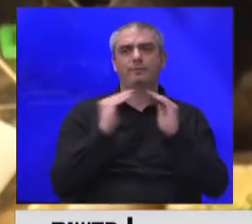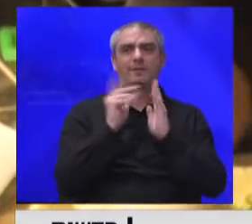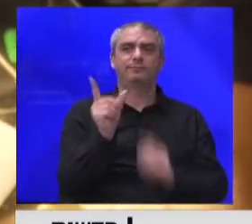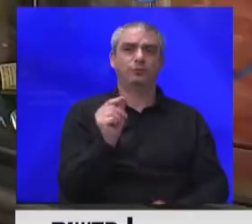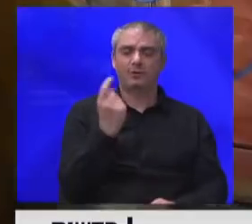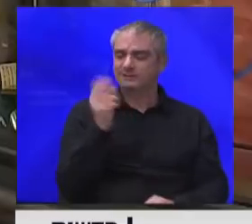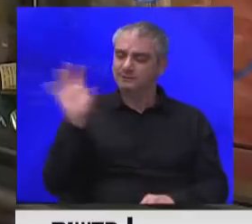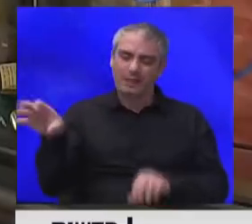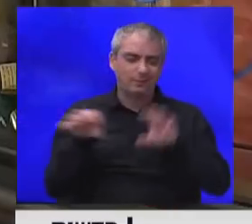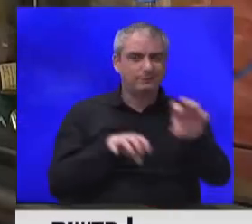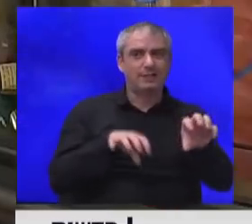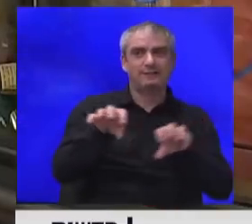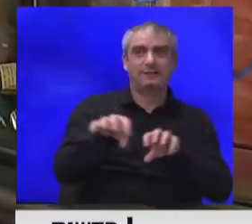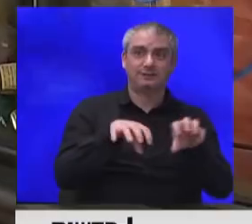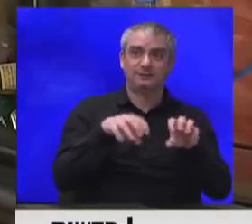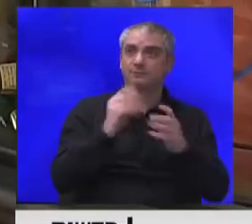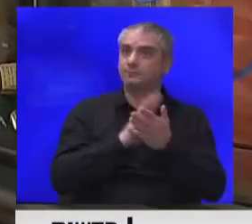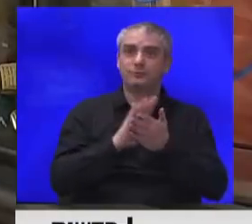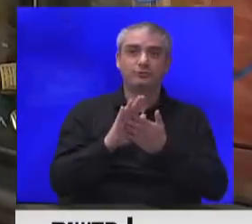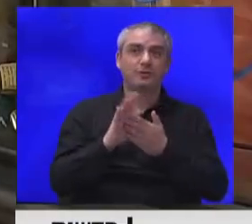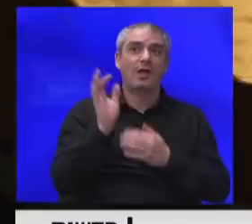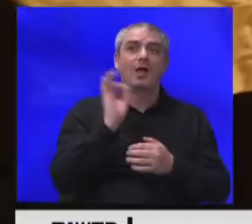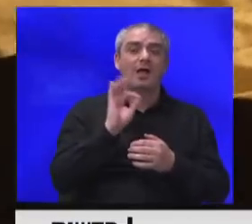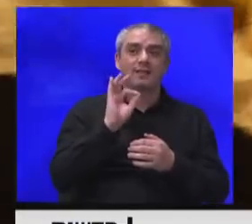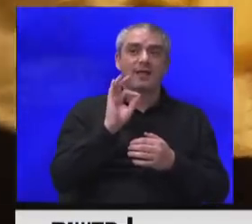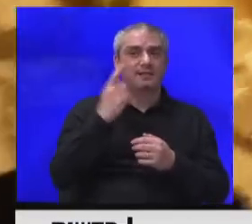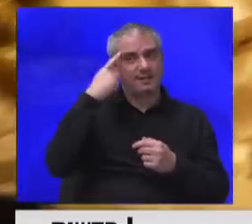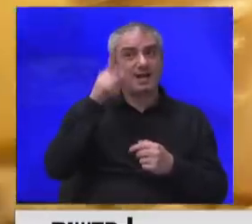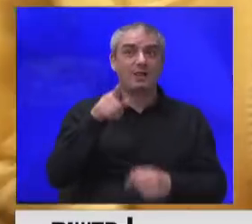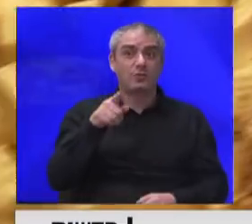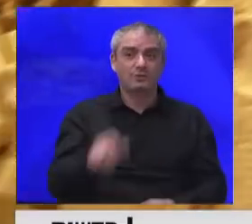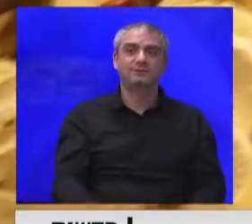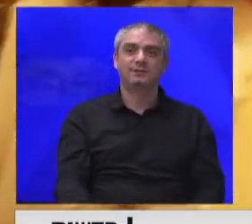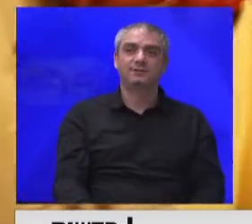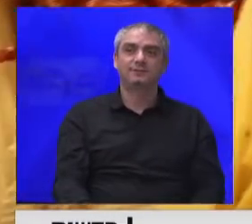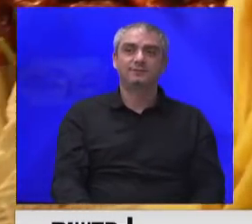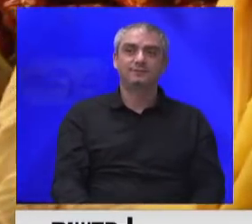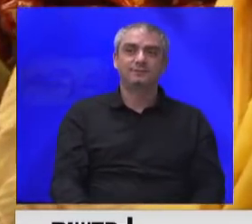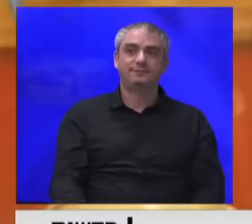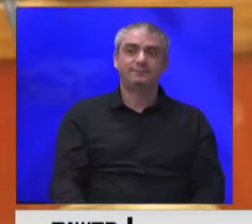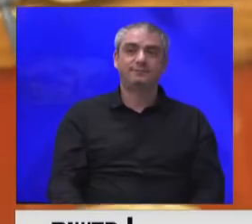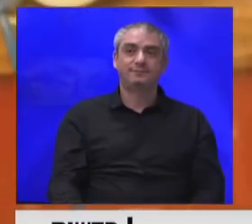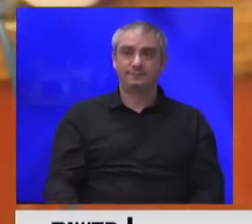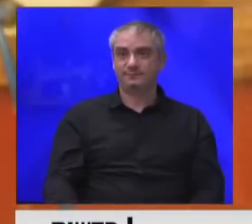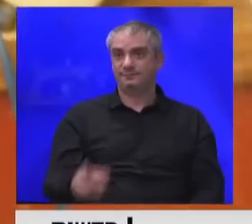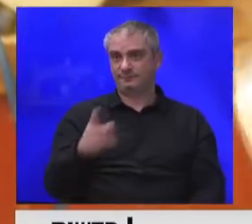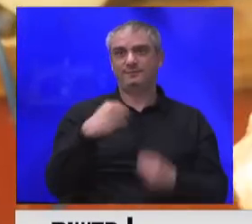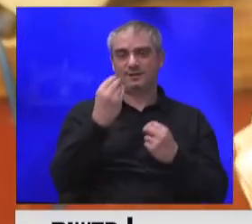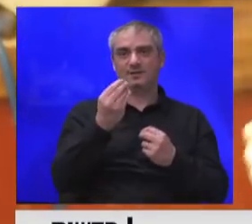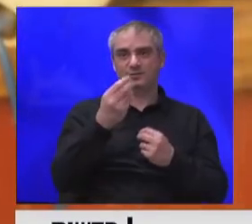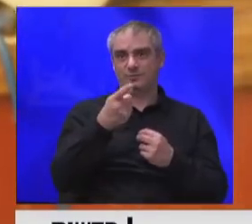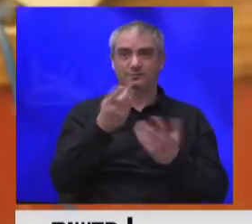מכל דבר. פשוט מאוד, עדיין האלתור הזה, אם תרצו התושייה, הם שנתנו לזיו